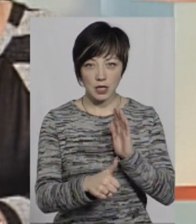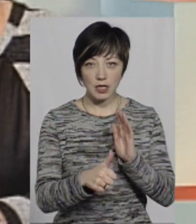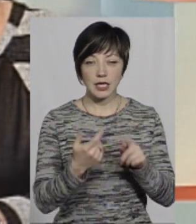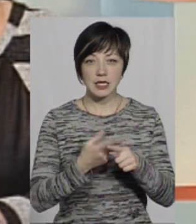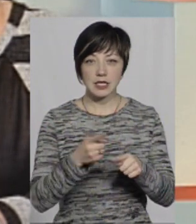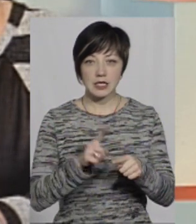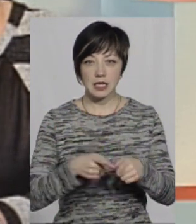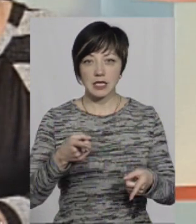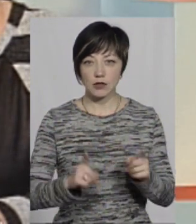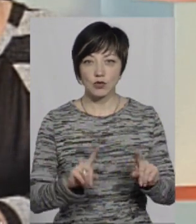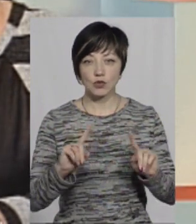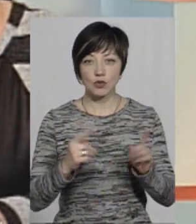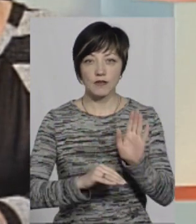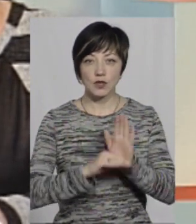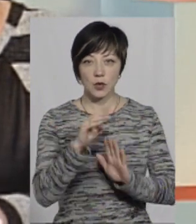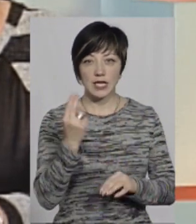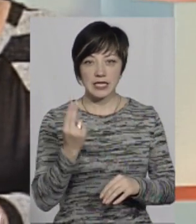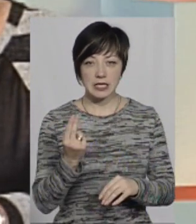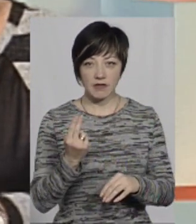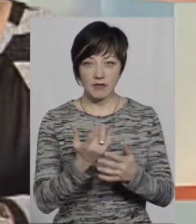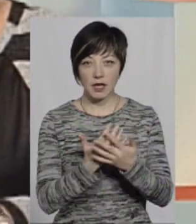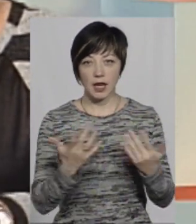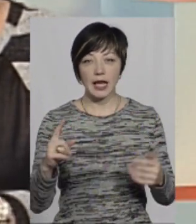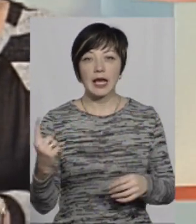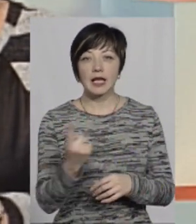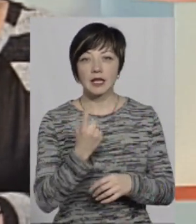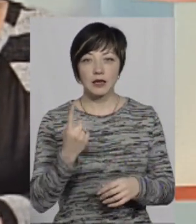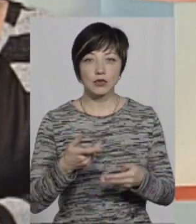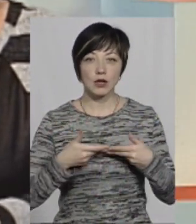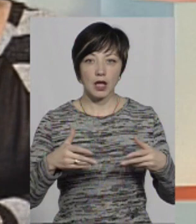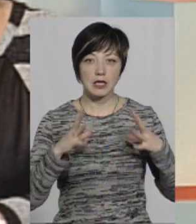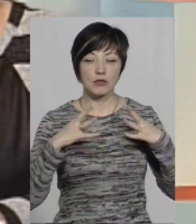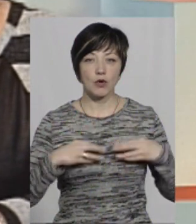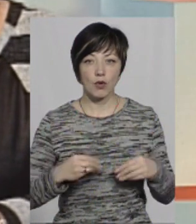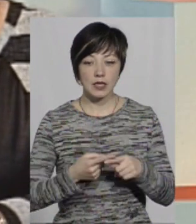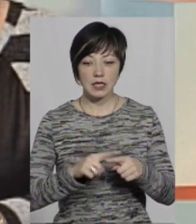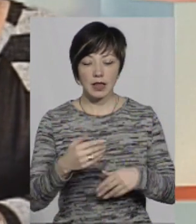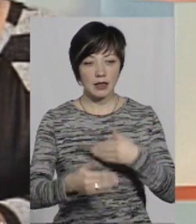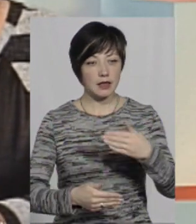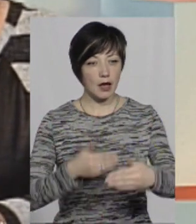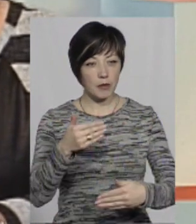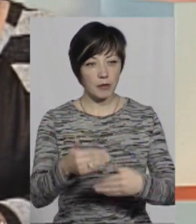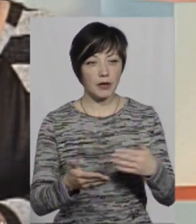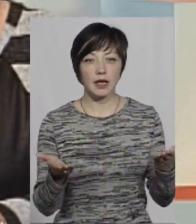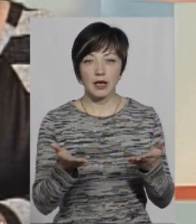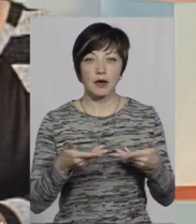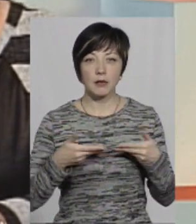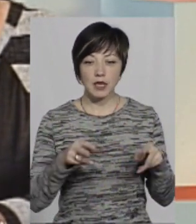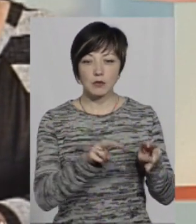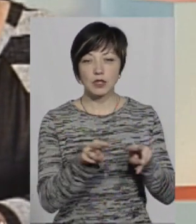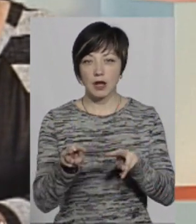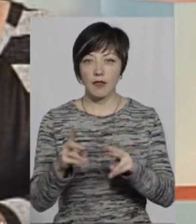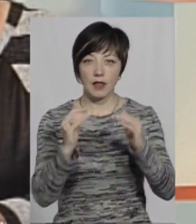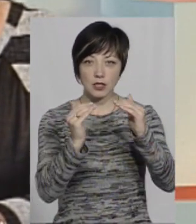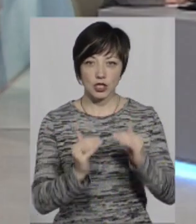760, то це дійсно дуже високі цифри. Єдине, що нас заспокоює, так це темпи, які ми спостерігаємо